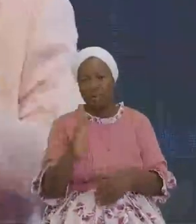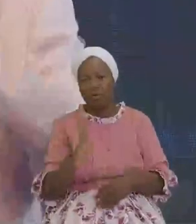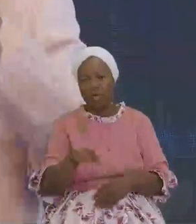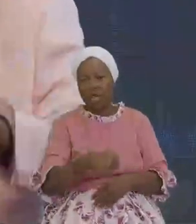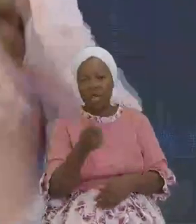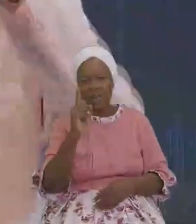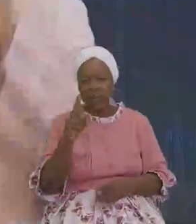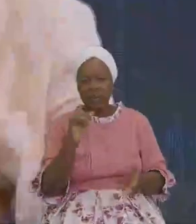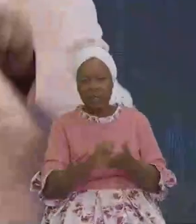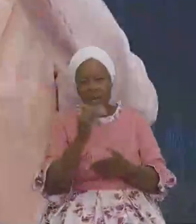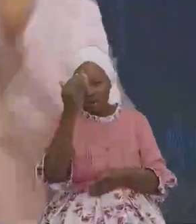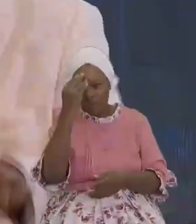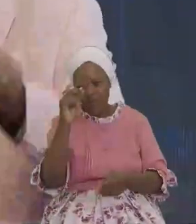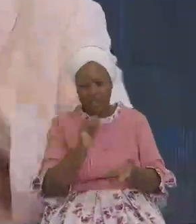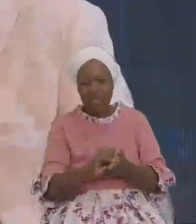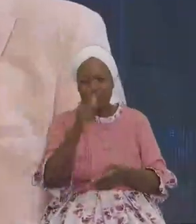Quiconque croit en Dieu,